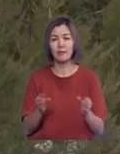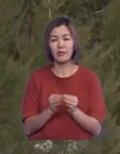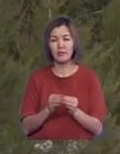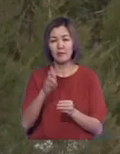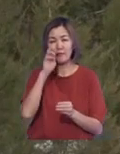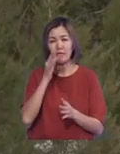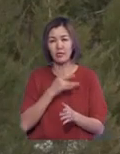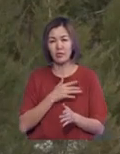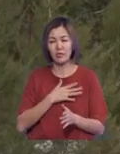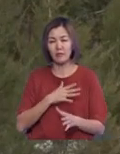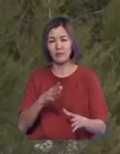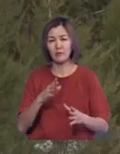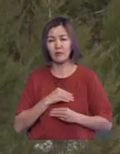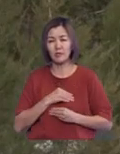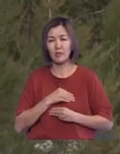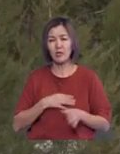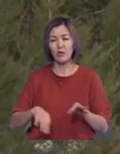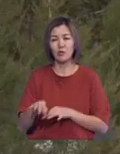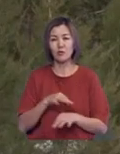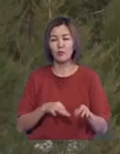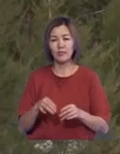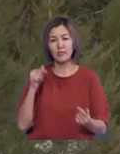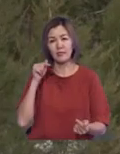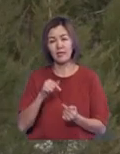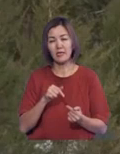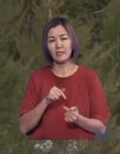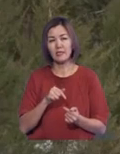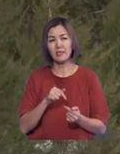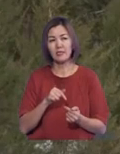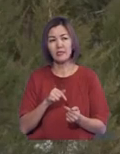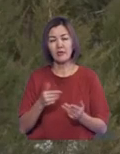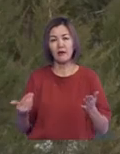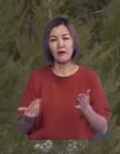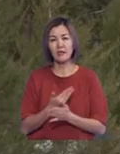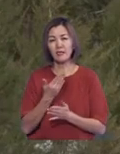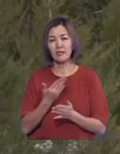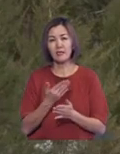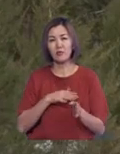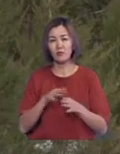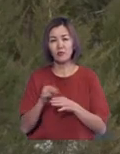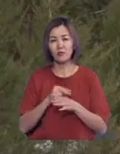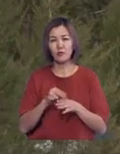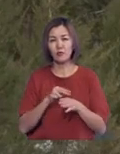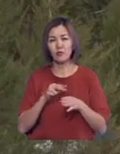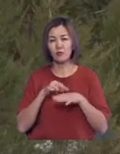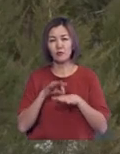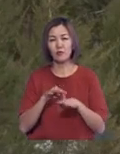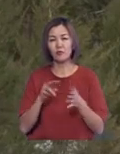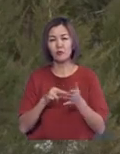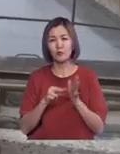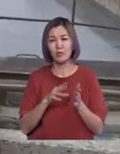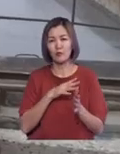мемлекеттік жекешелендік әріптестік жобасына сәйкес осы КОСты қайтадан күрделі жөндеу өткізу жоспарланды ағымдағы